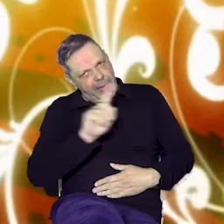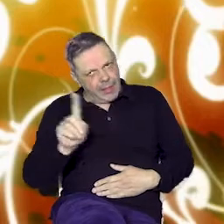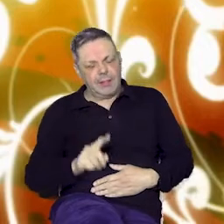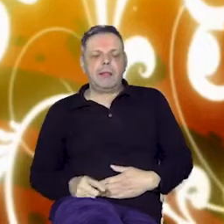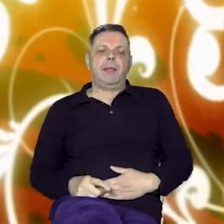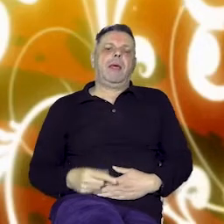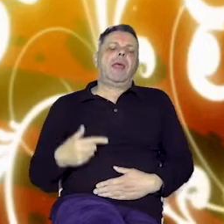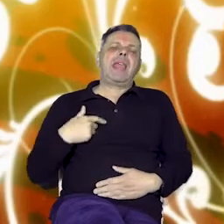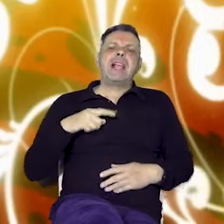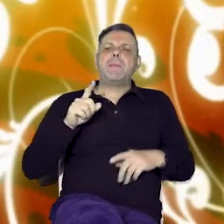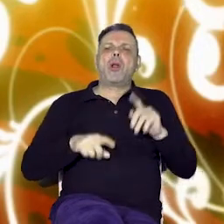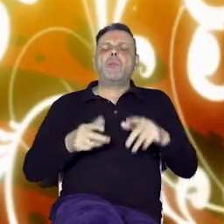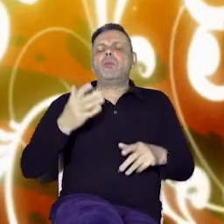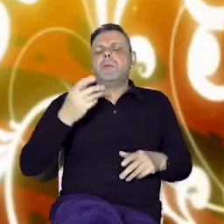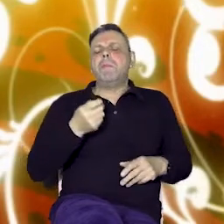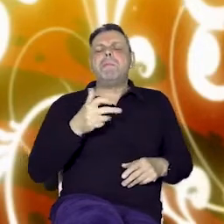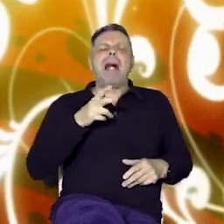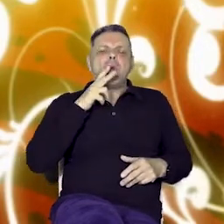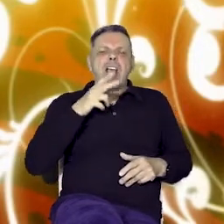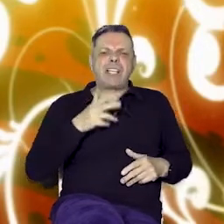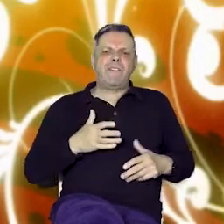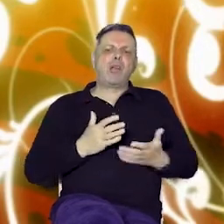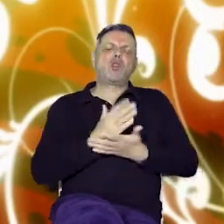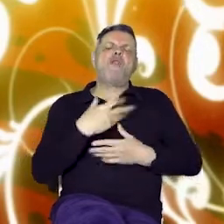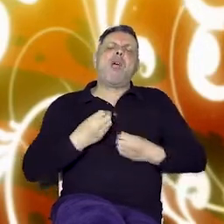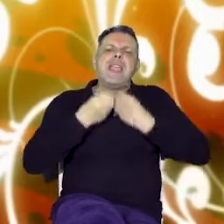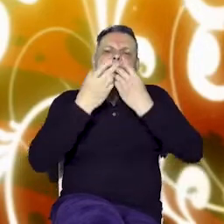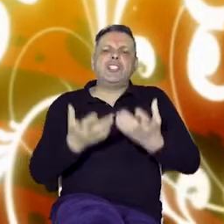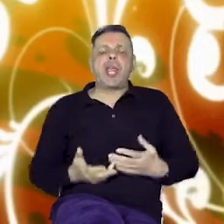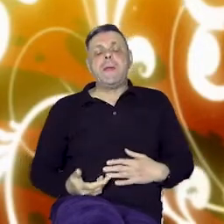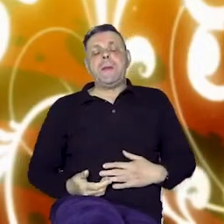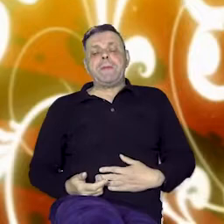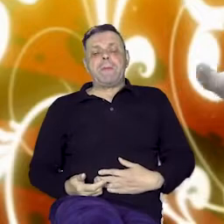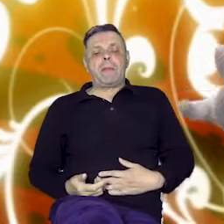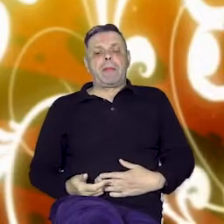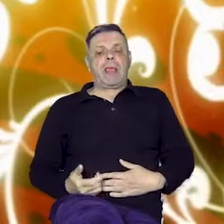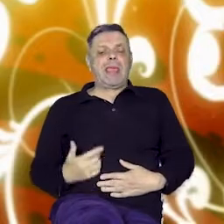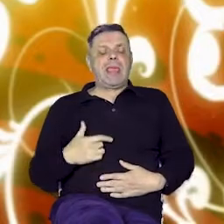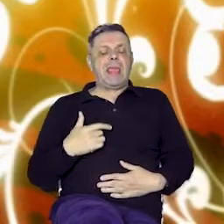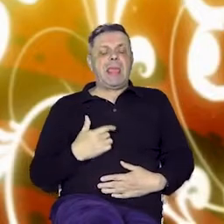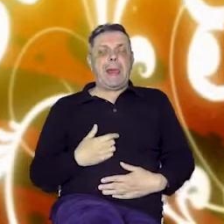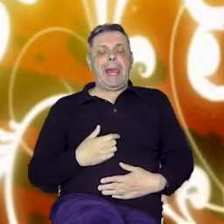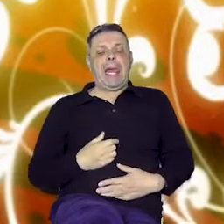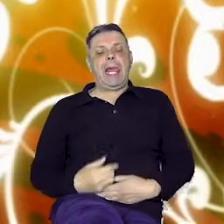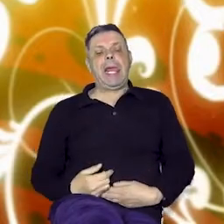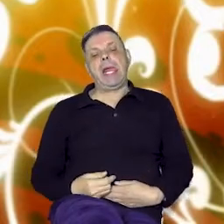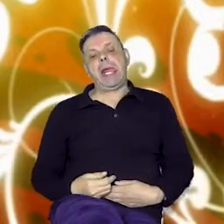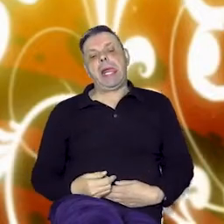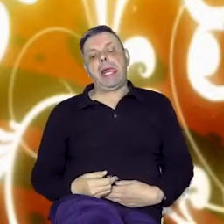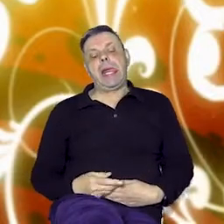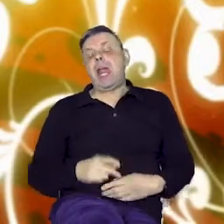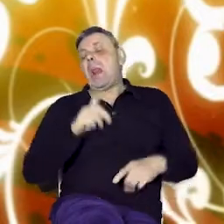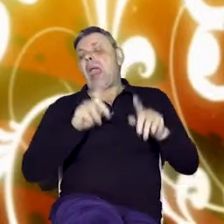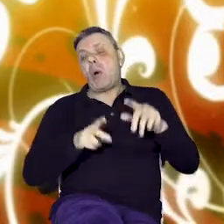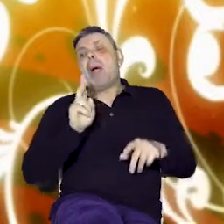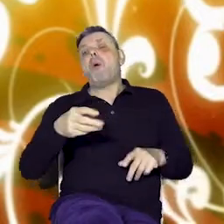malo zahtjevna kroz svoj izričaj, ali ne znam kako, nekom će to motivirati, neko